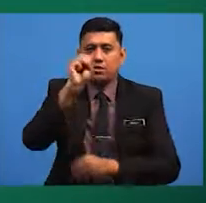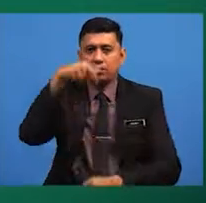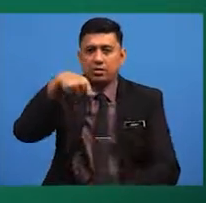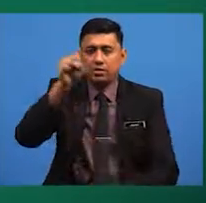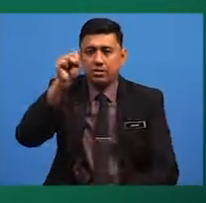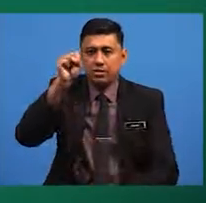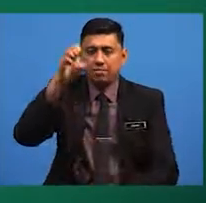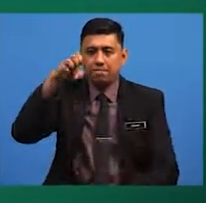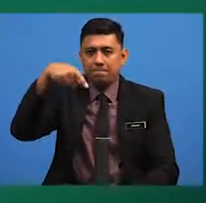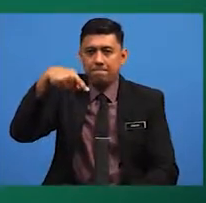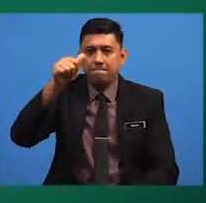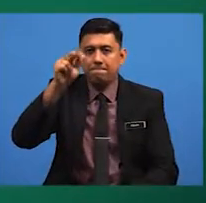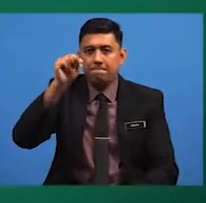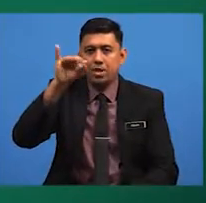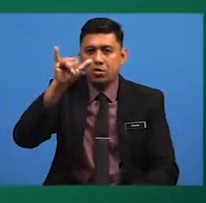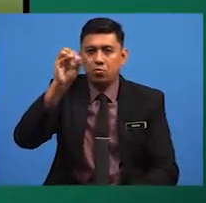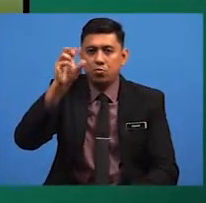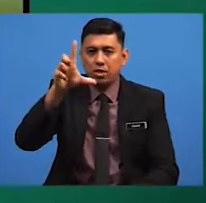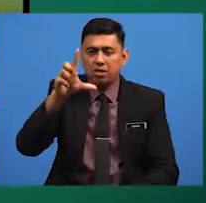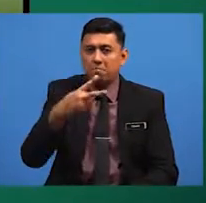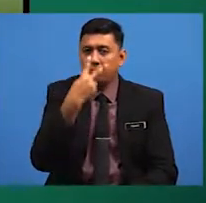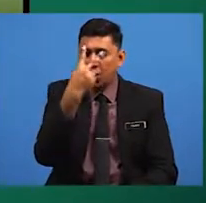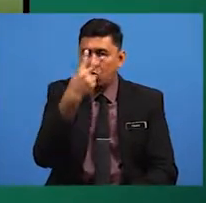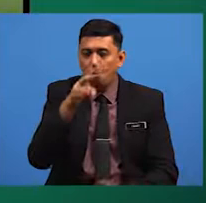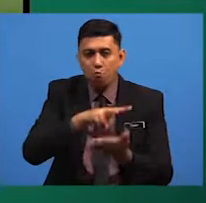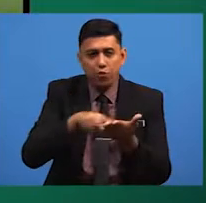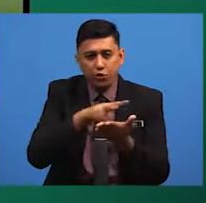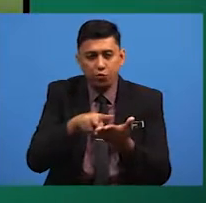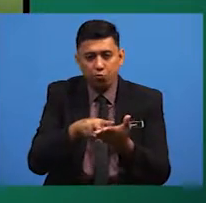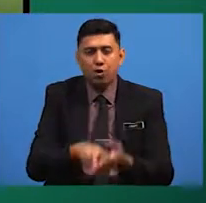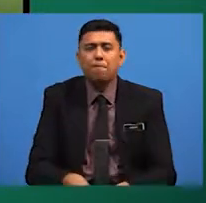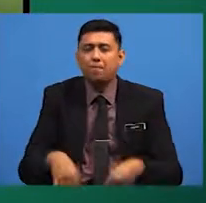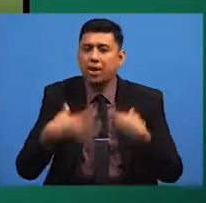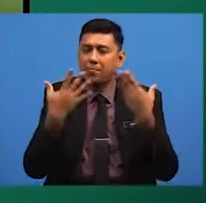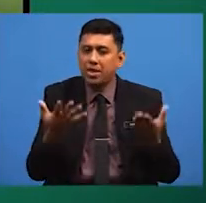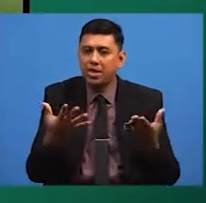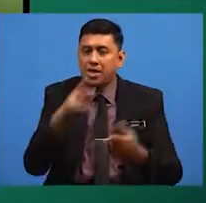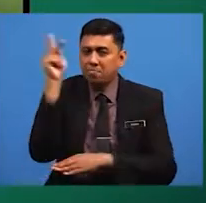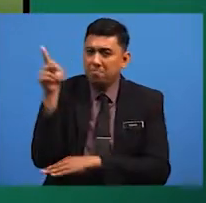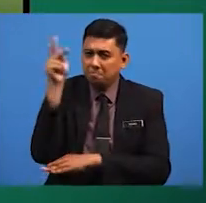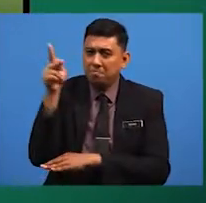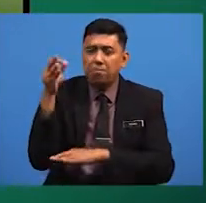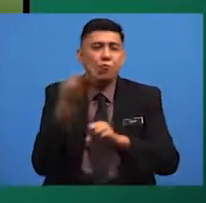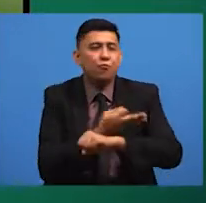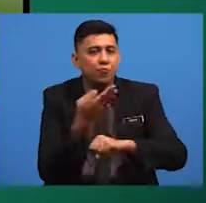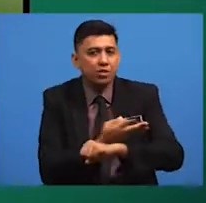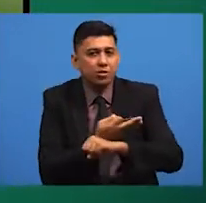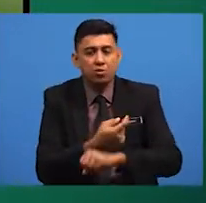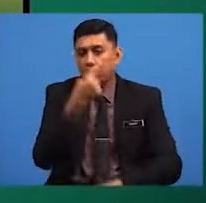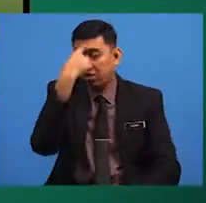mereka sama-sama kita bihaqqi klip video ini bagaimana kincir angin berfungsi